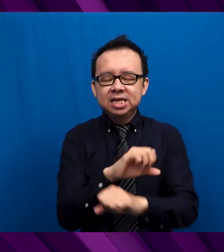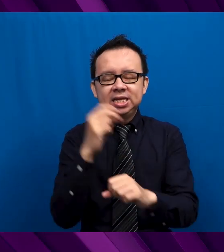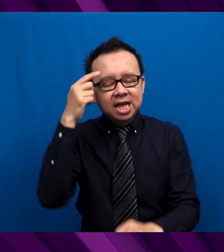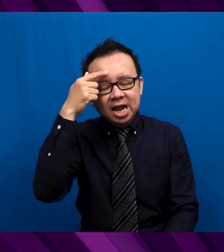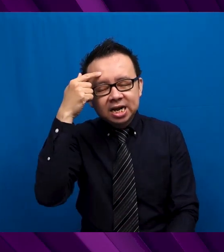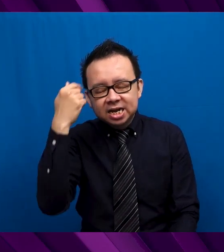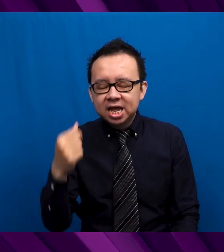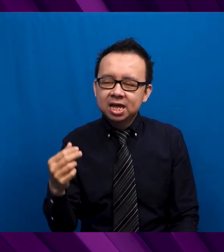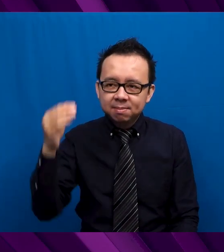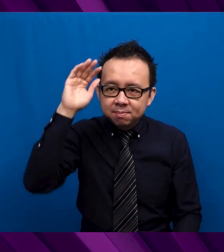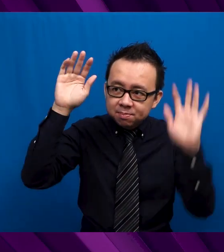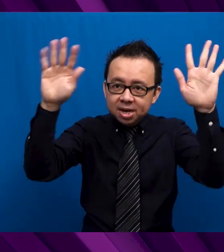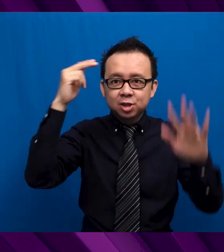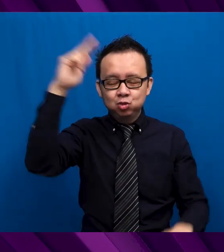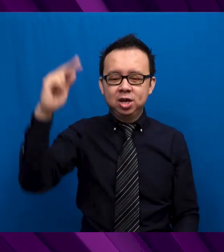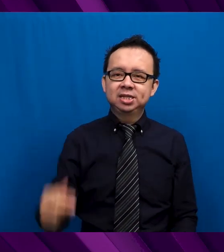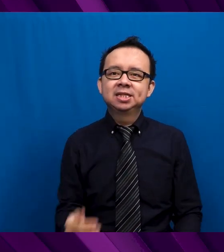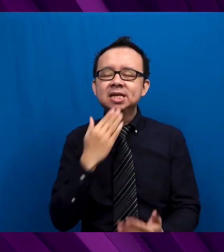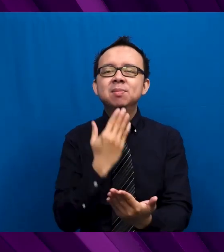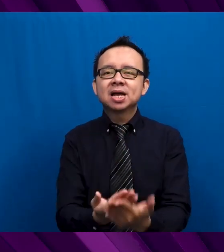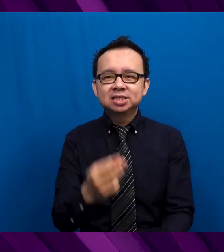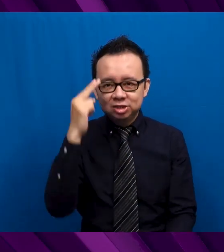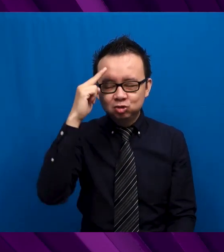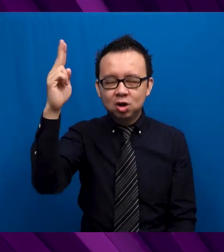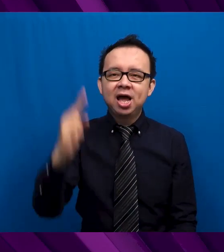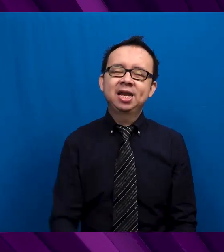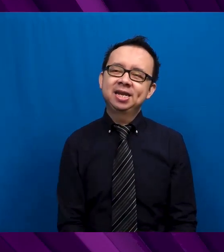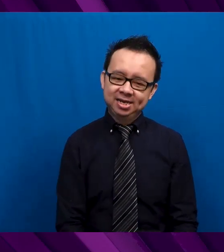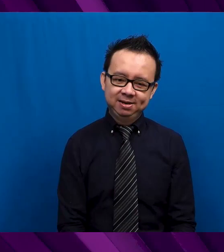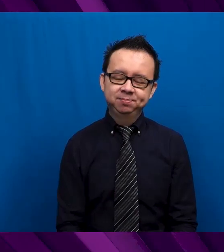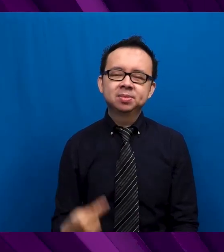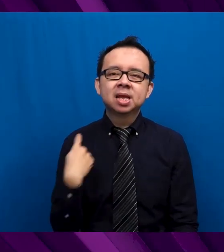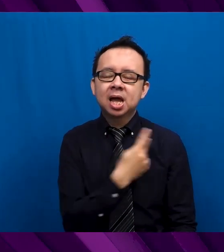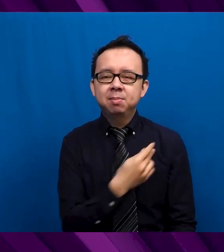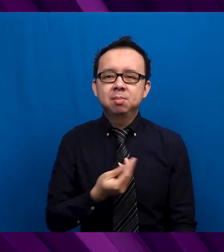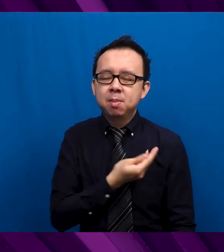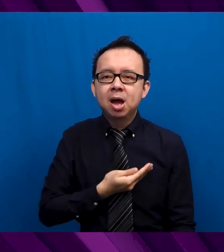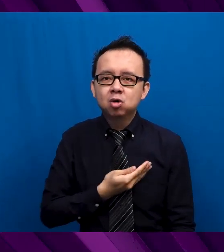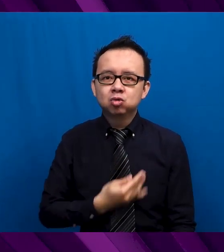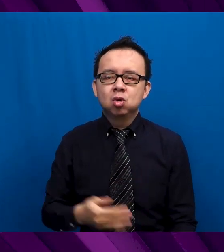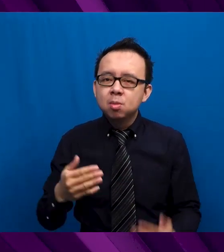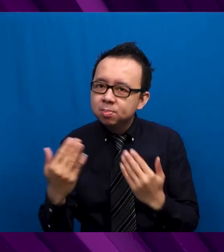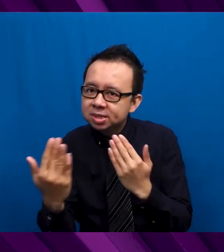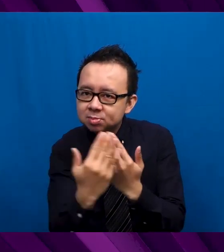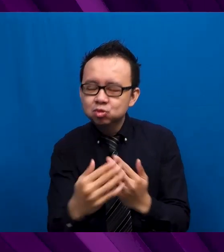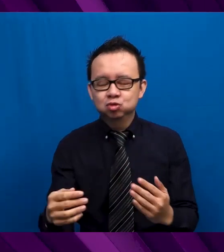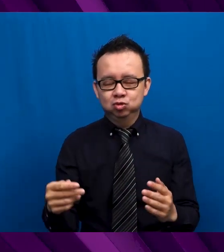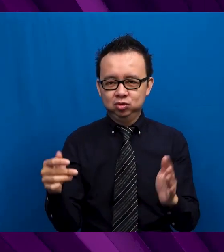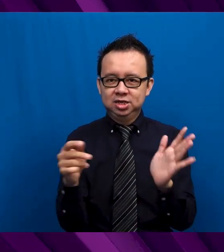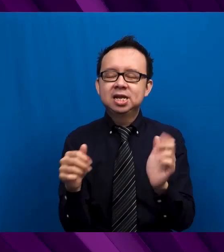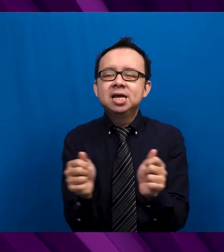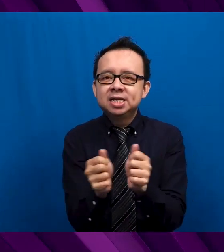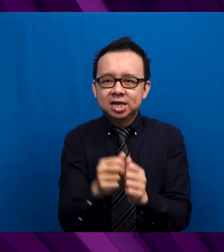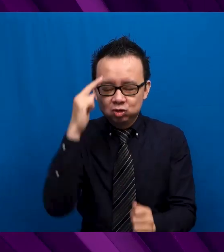buat pemeliharaan penjagaan-Mu dalam kehidupan kami. Dengan hati yang haus, hati yang lapar akan Engkau kami hampiri Engkau Tuhan. Bawa kami lebih jauh lagi masuk